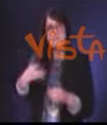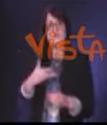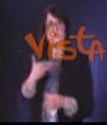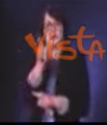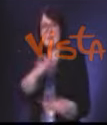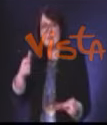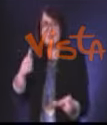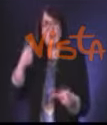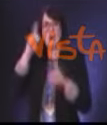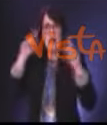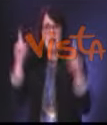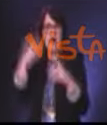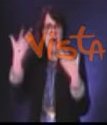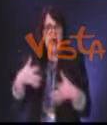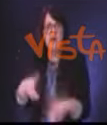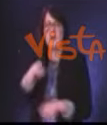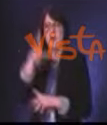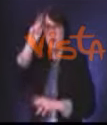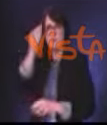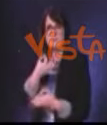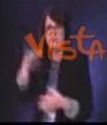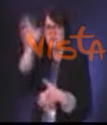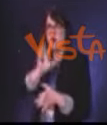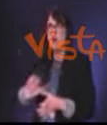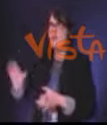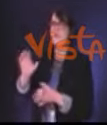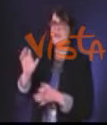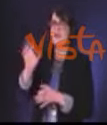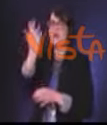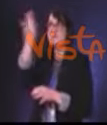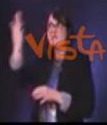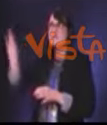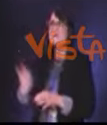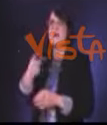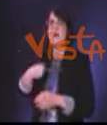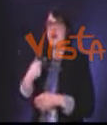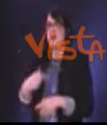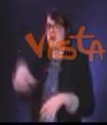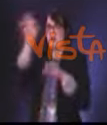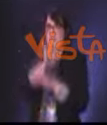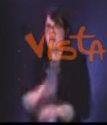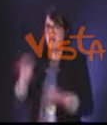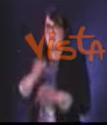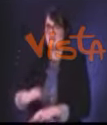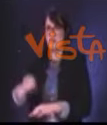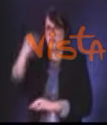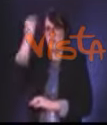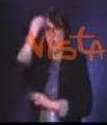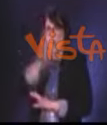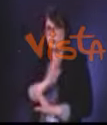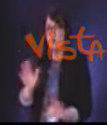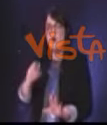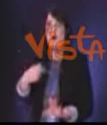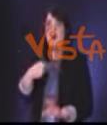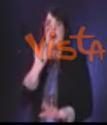quell'altro, conoscono bene la geografia, i posti, i siti, gli ipogei, tutte queste cose che io non so. Io voglio